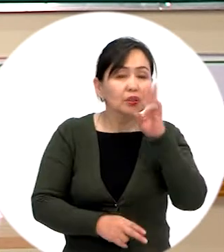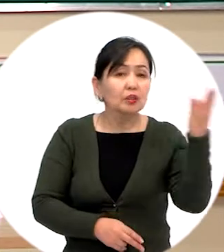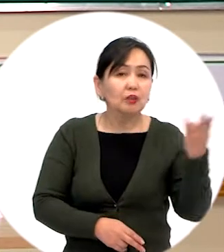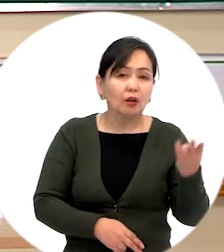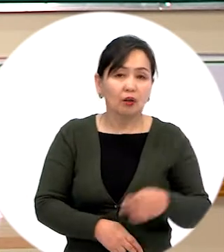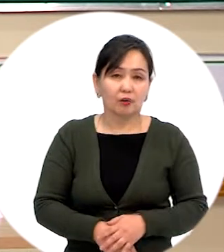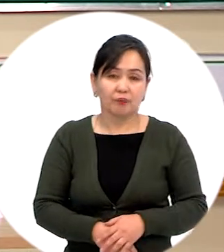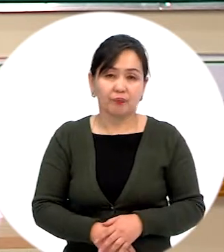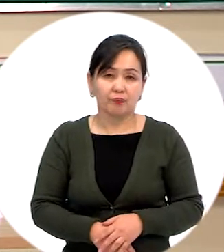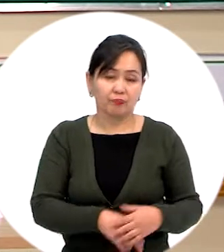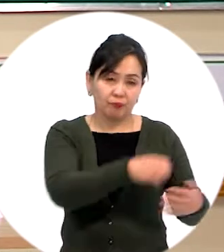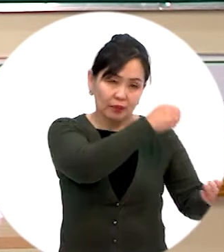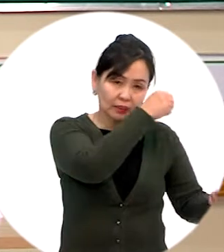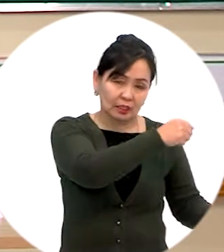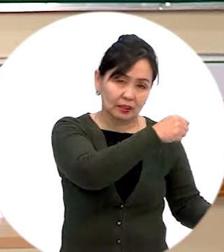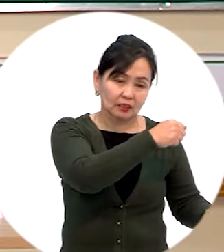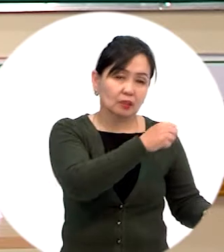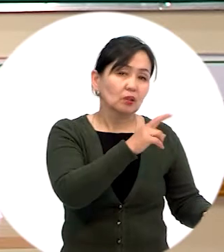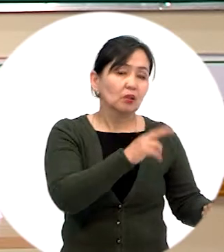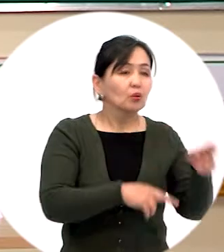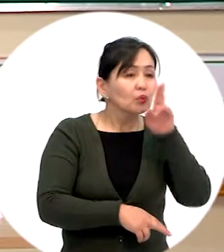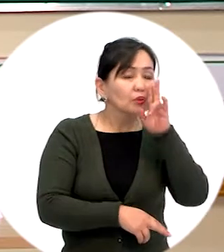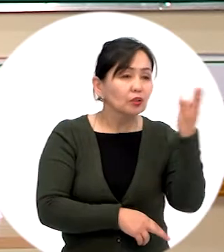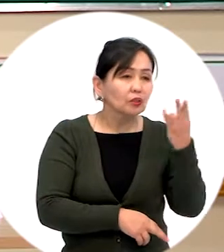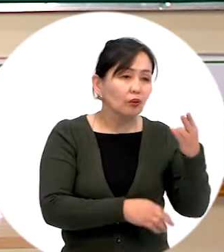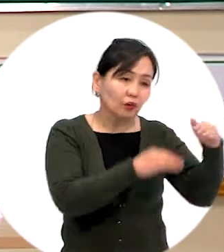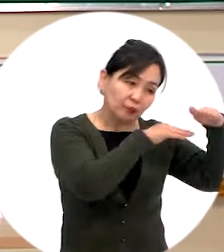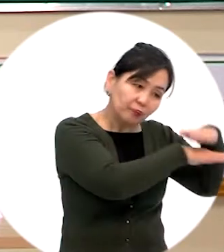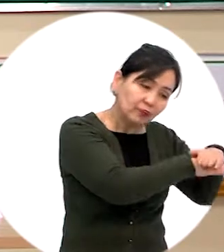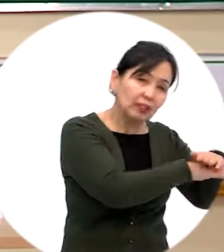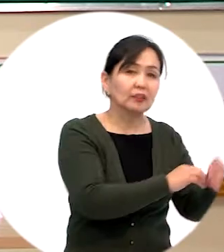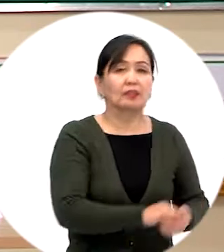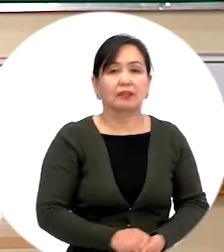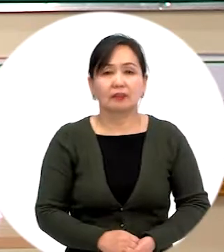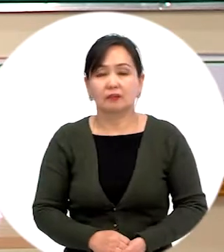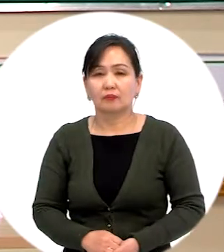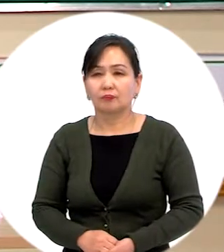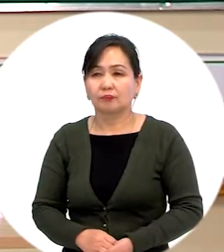Хүнсний ногоо. За, энэ сагс нь бүгдээрээ хүнсний ногоогоо хийх юм байна.